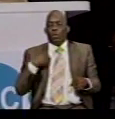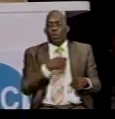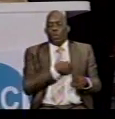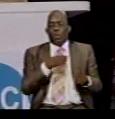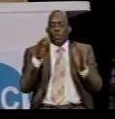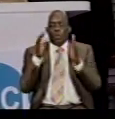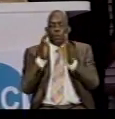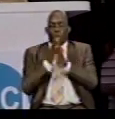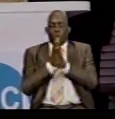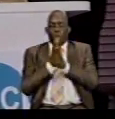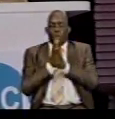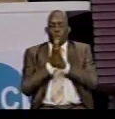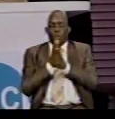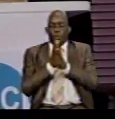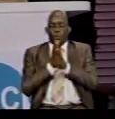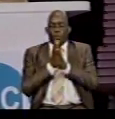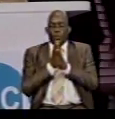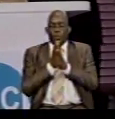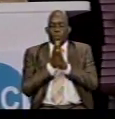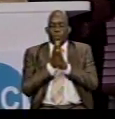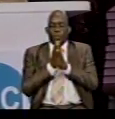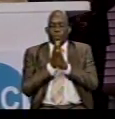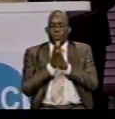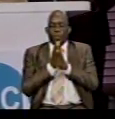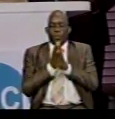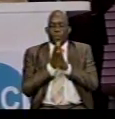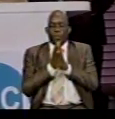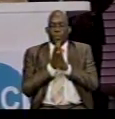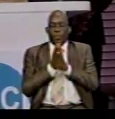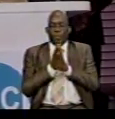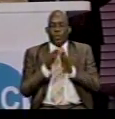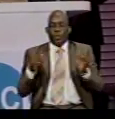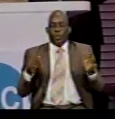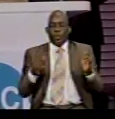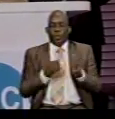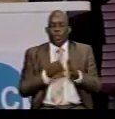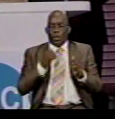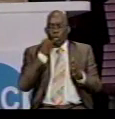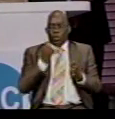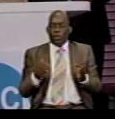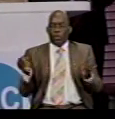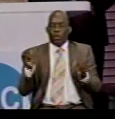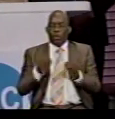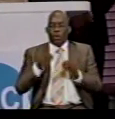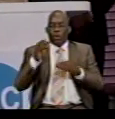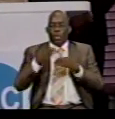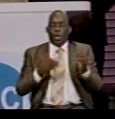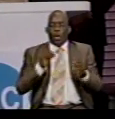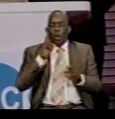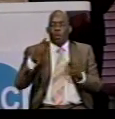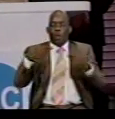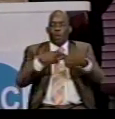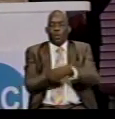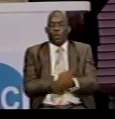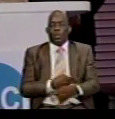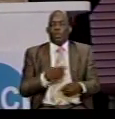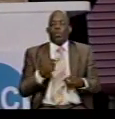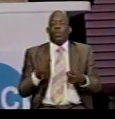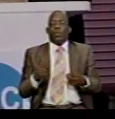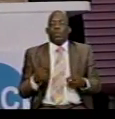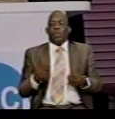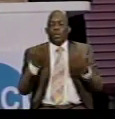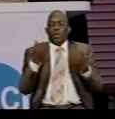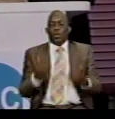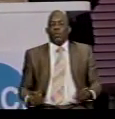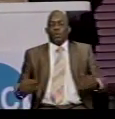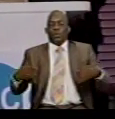de Jésus, nous avons prié. It's more than 1 year today. C'est plus d'un an aujourd'hui. The vision of GCK is